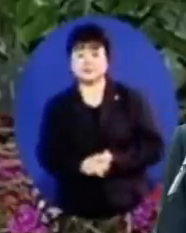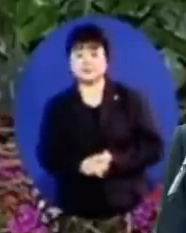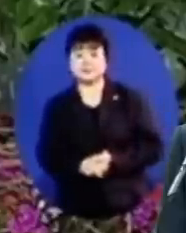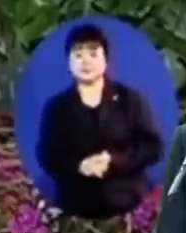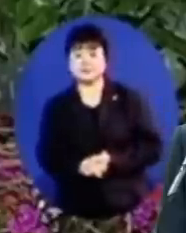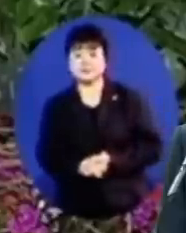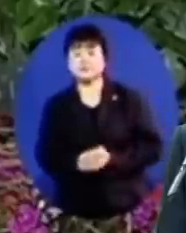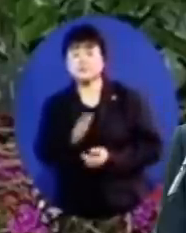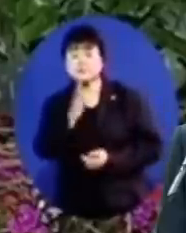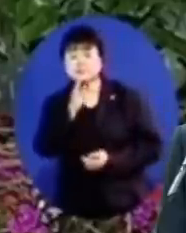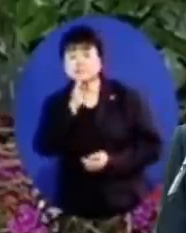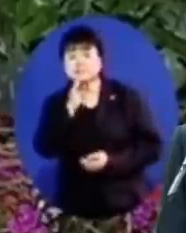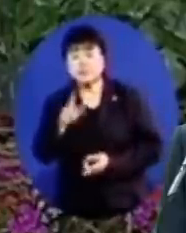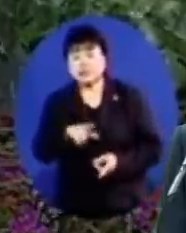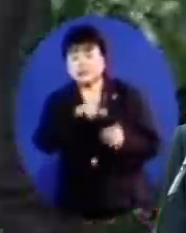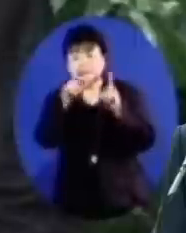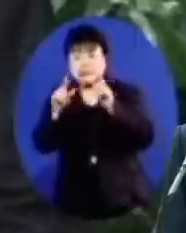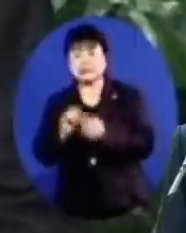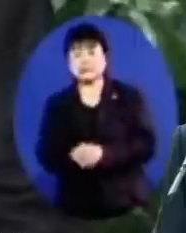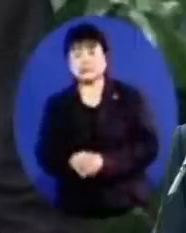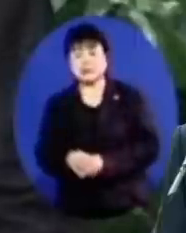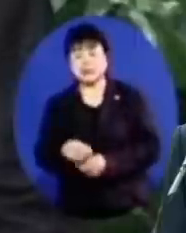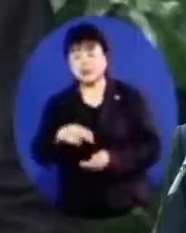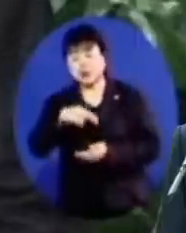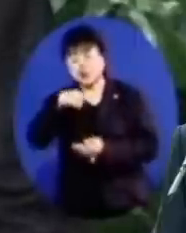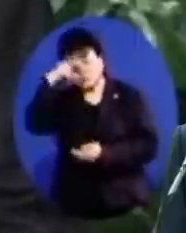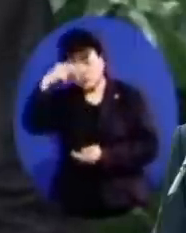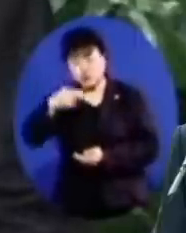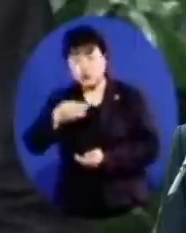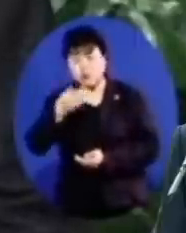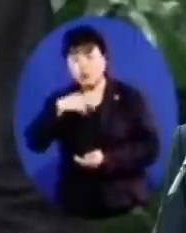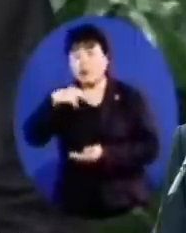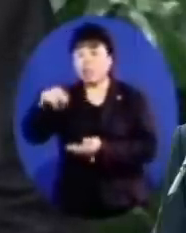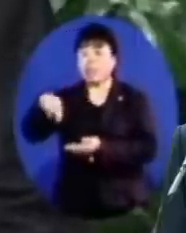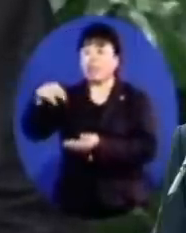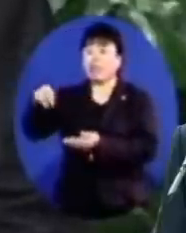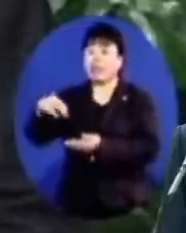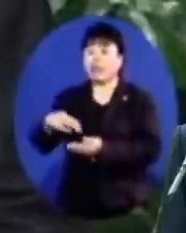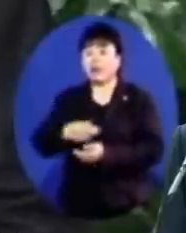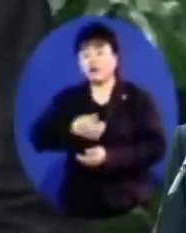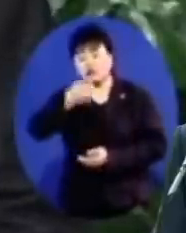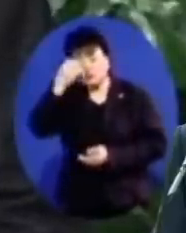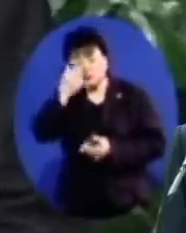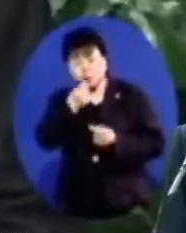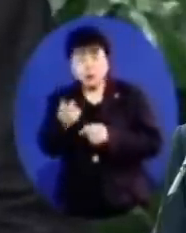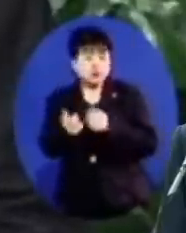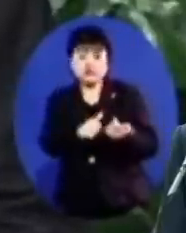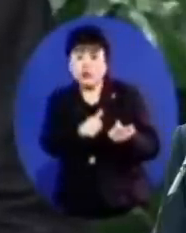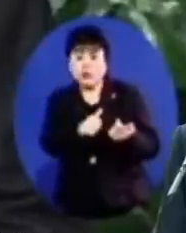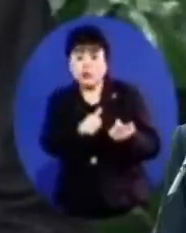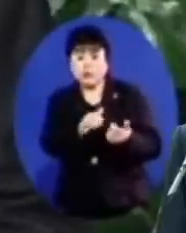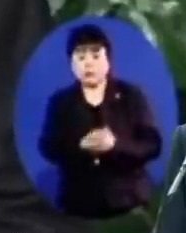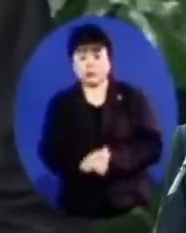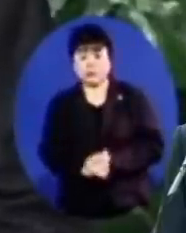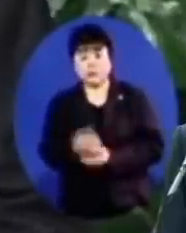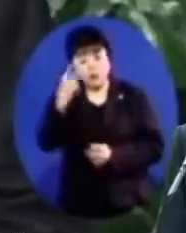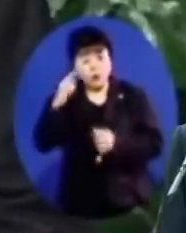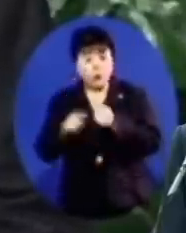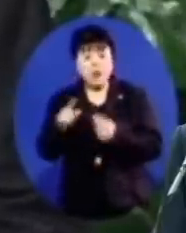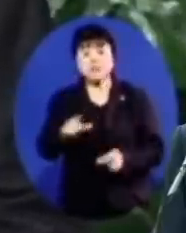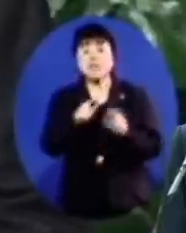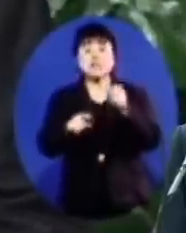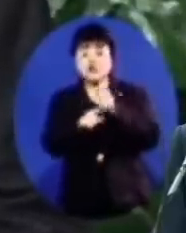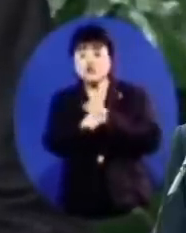취생 몽사합니다. 술 취해서 살다가 꿈같이 죽어가는 것입니다. 왜 사는